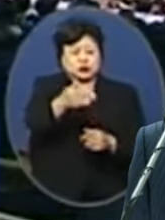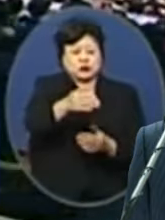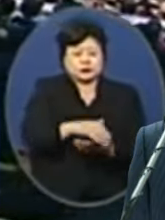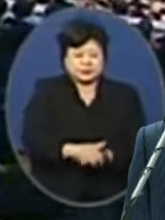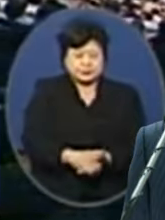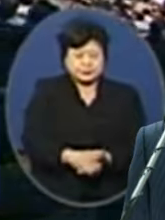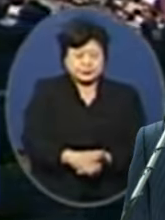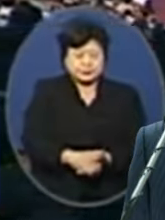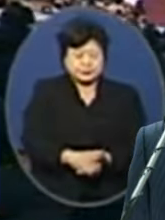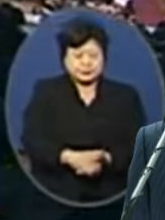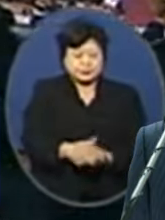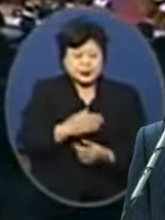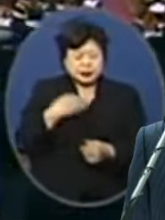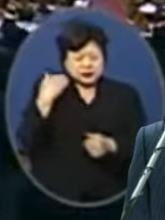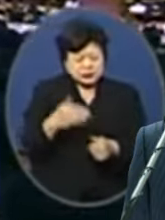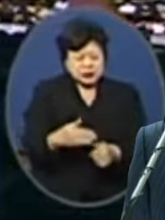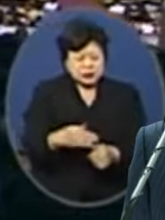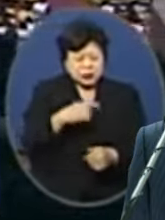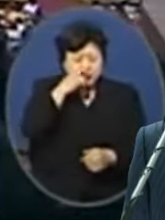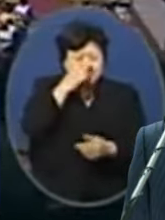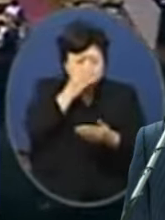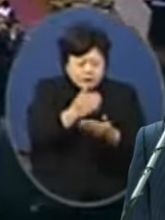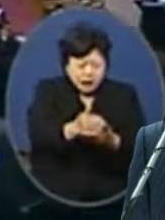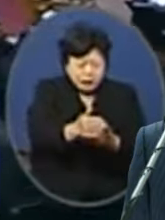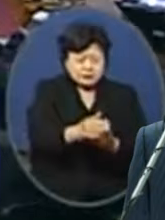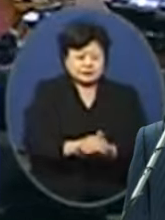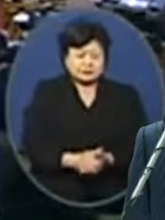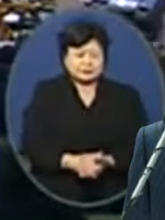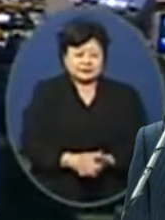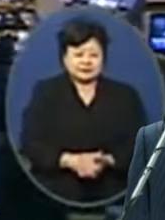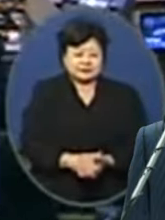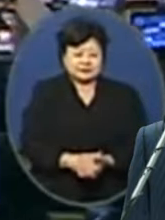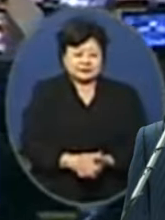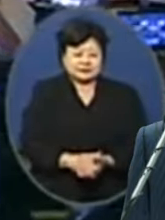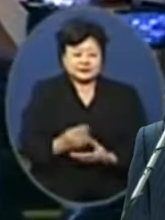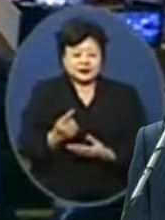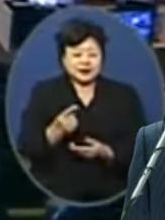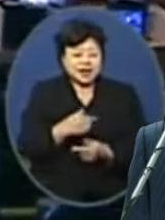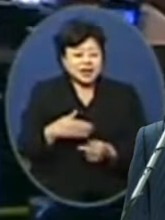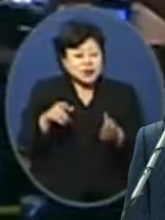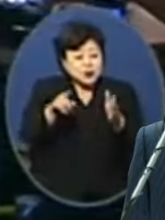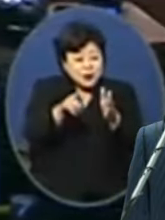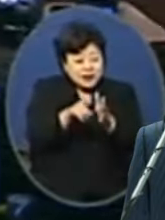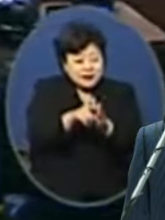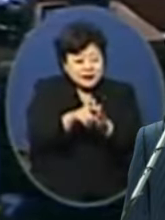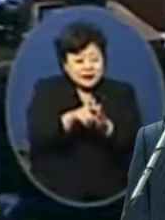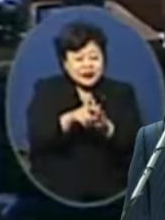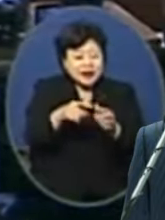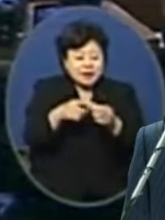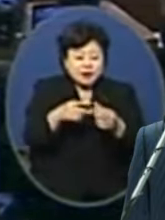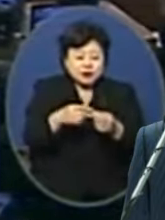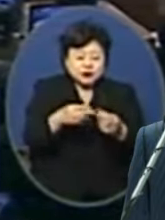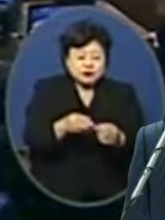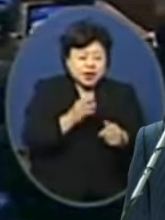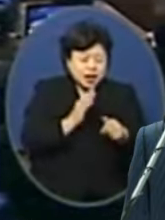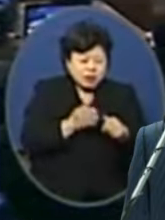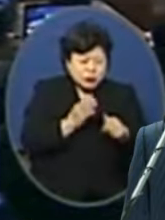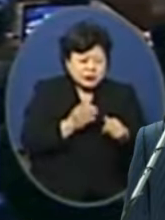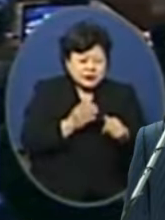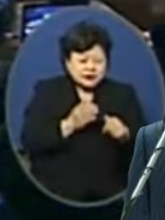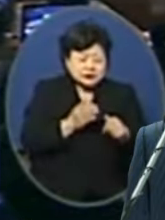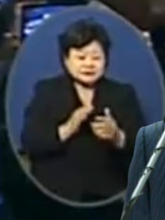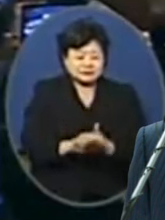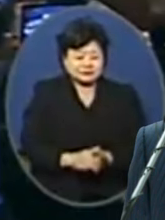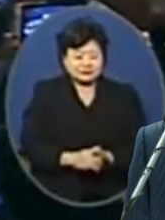주었으니이는 나를 쳐서 너무 자만하지 않게 하였음이라 이것이 내게 떠나게 하기 위하여 내가 세 번 주께 간구하였더니